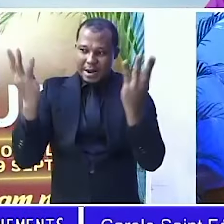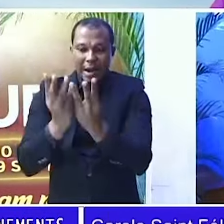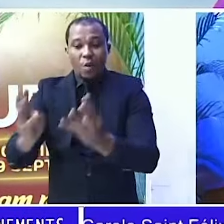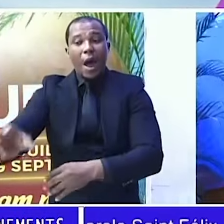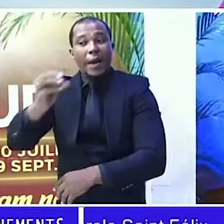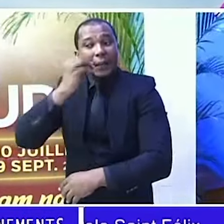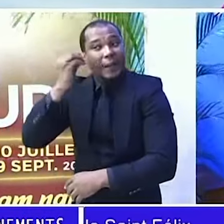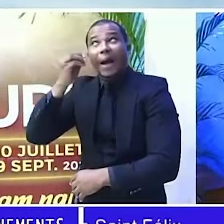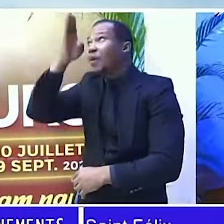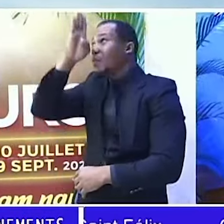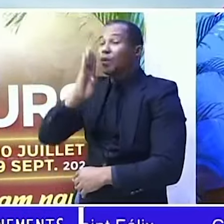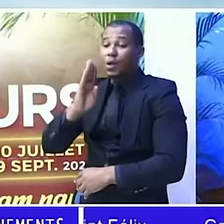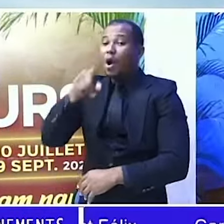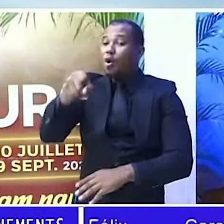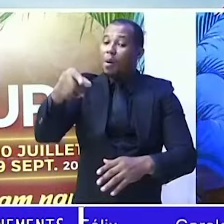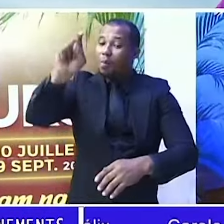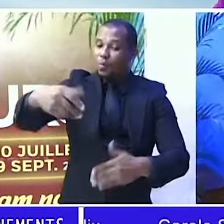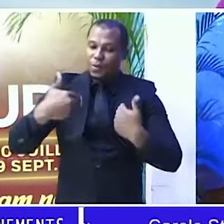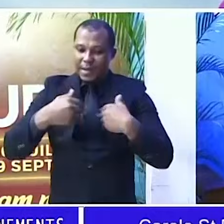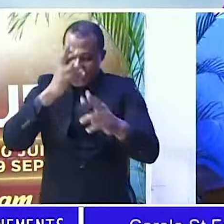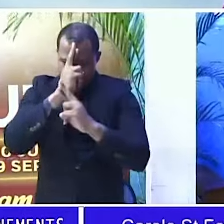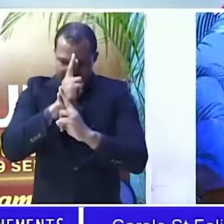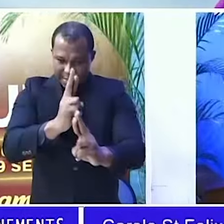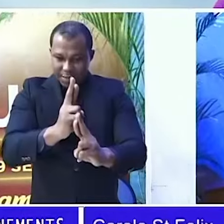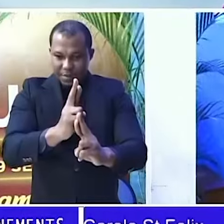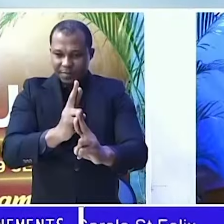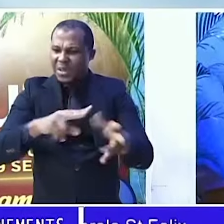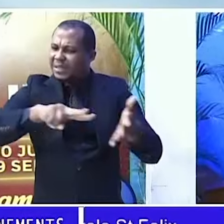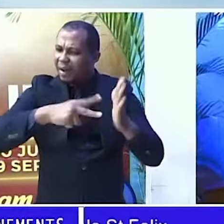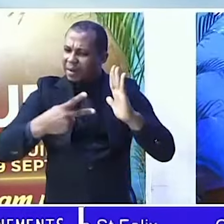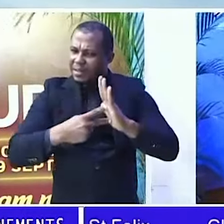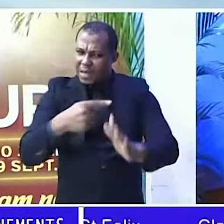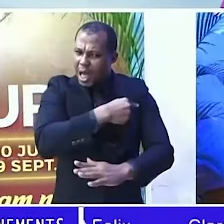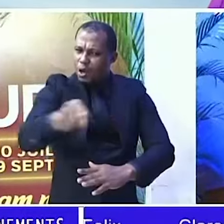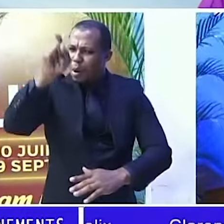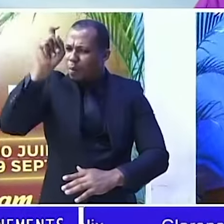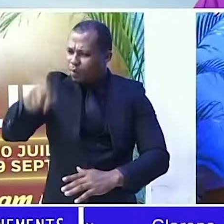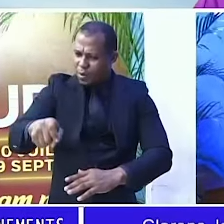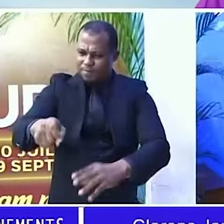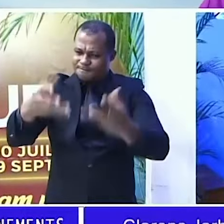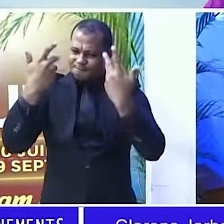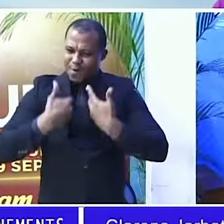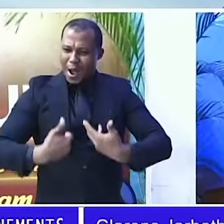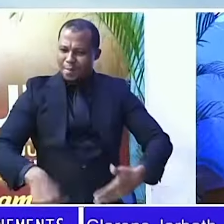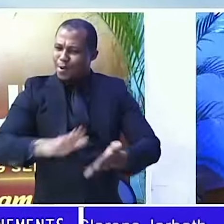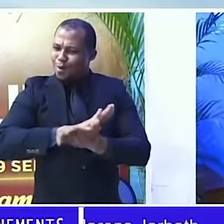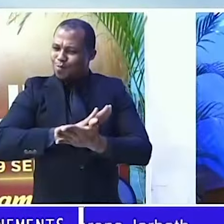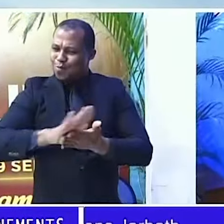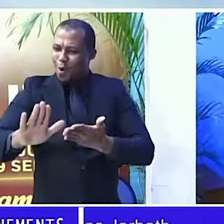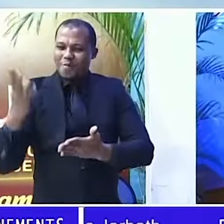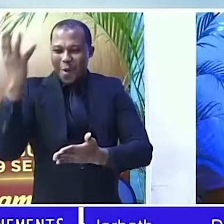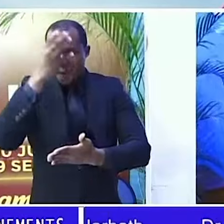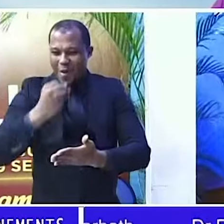minimum de respect pour li ak pou kòw bon c'est une travail fait il faut ça et c'est fait